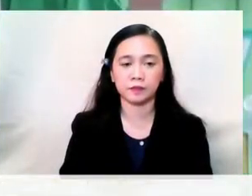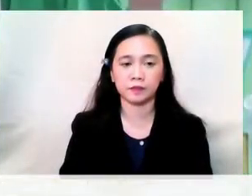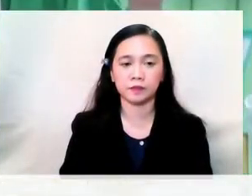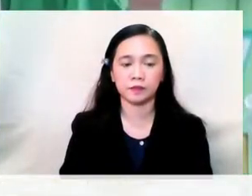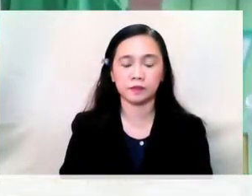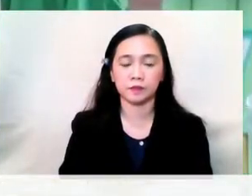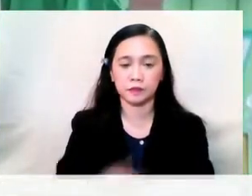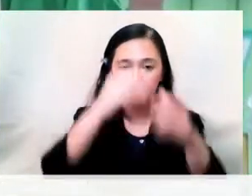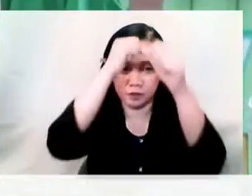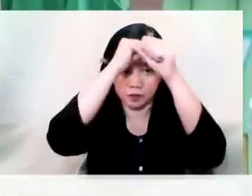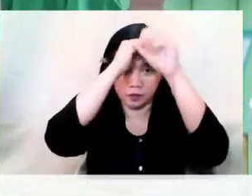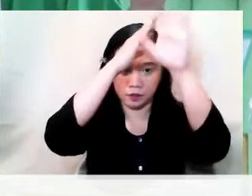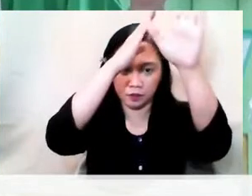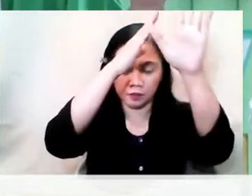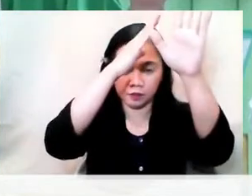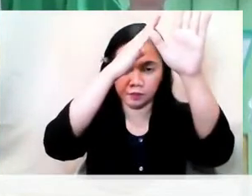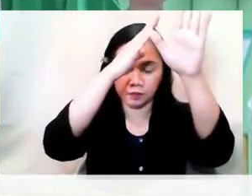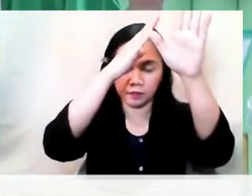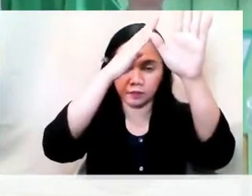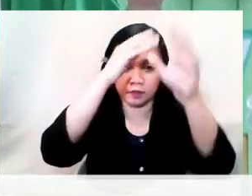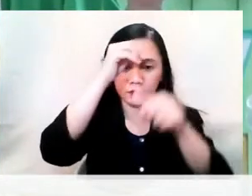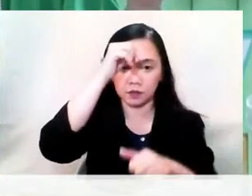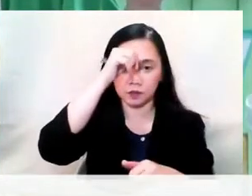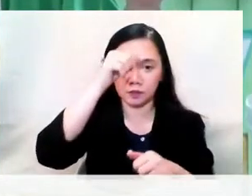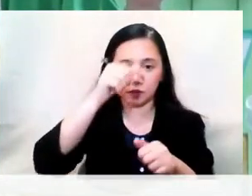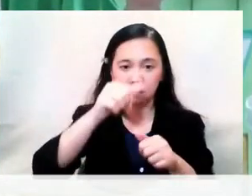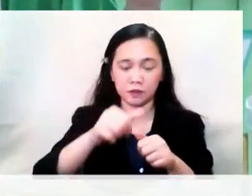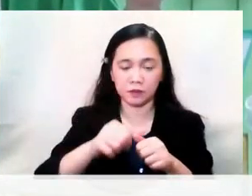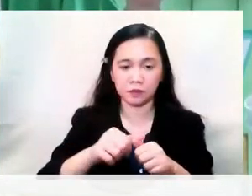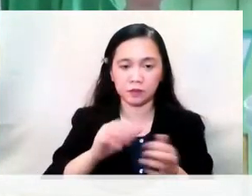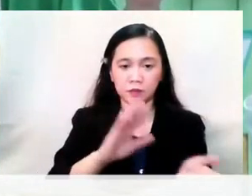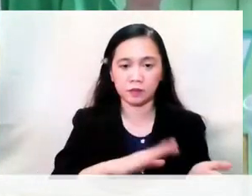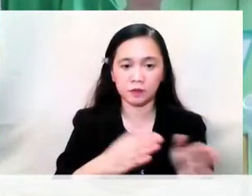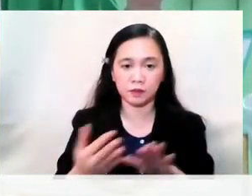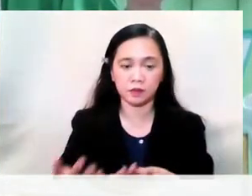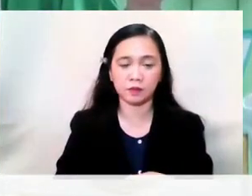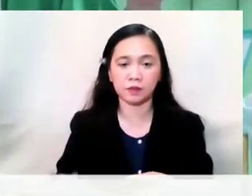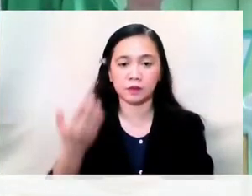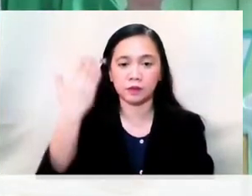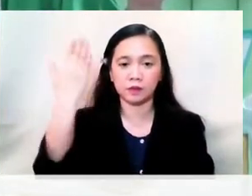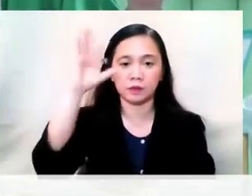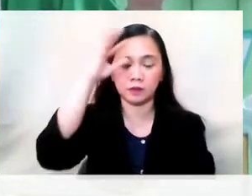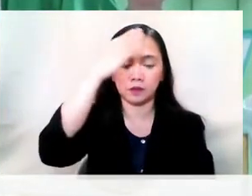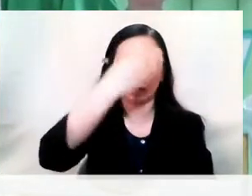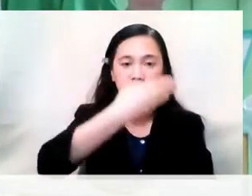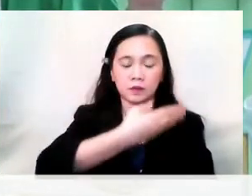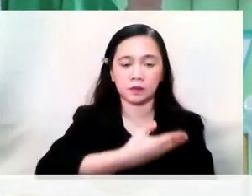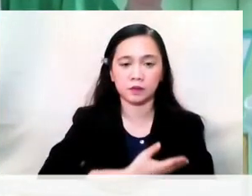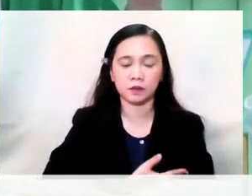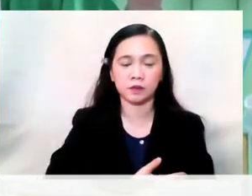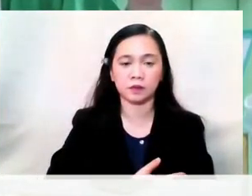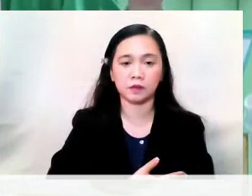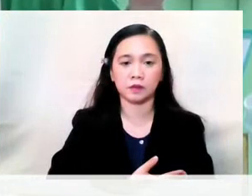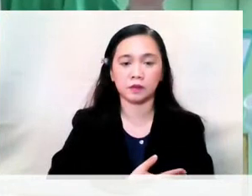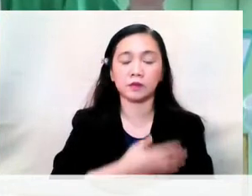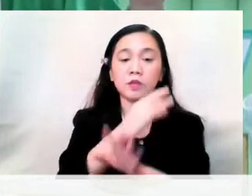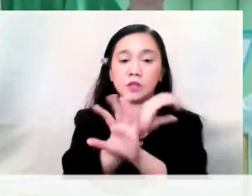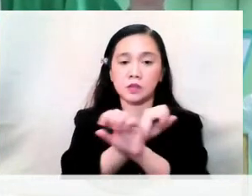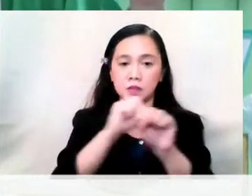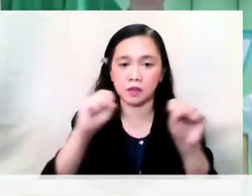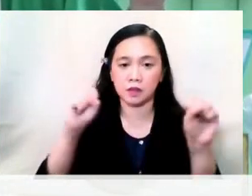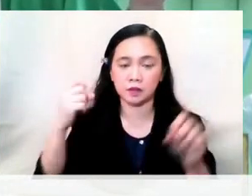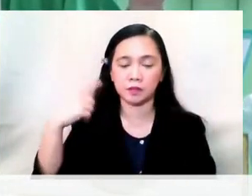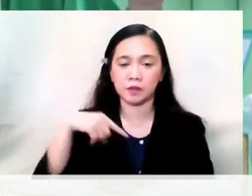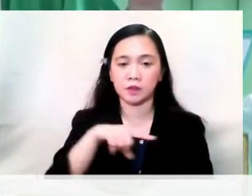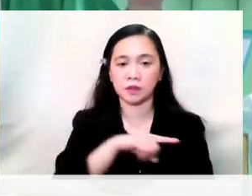Ama, ginugunita namin ang pagkamatay ng iyong anak na sa amin nagligtas. Gayon din ang